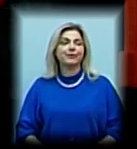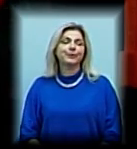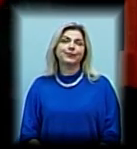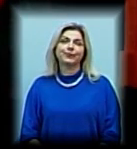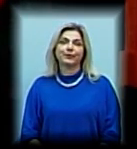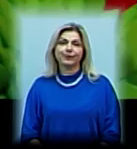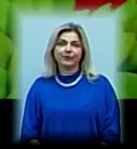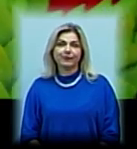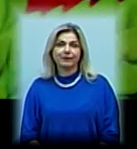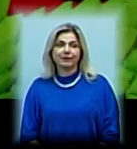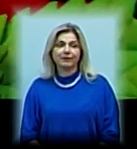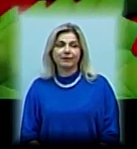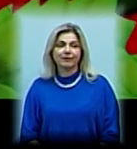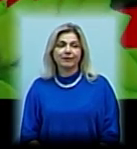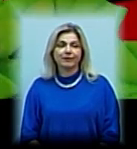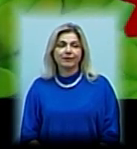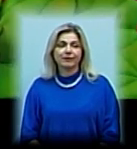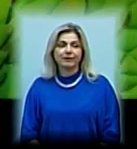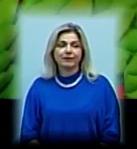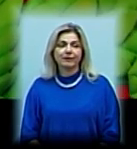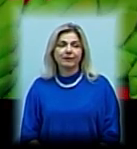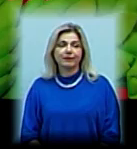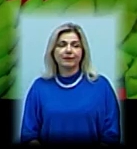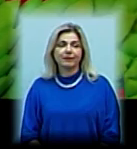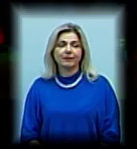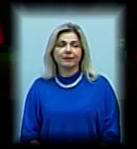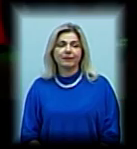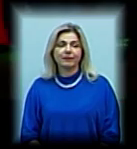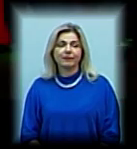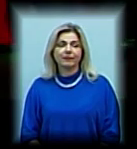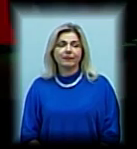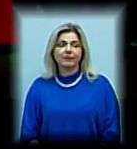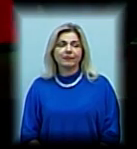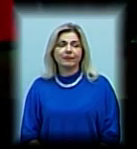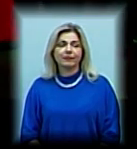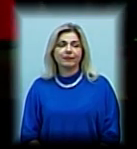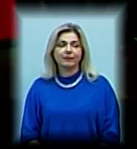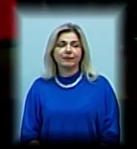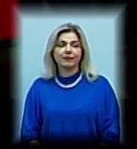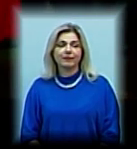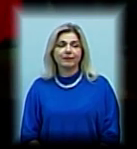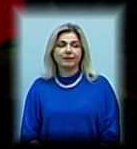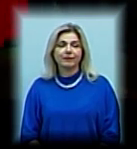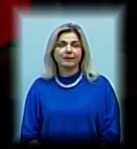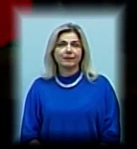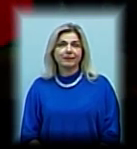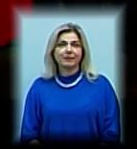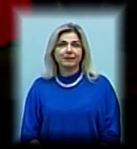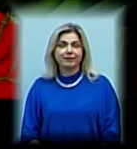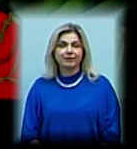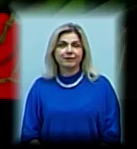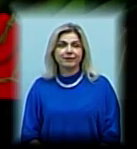діяльність. А вічку не віжу. Большое спасибо, Жирафочка. Я